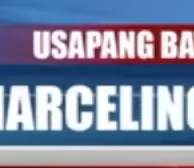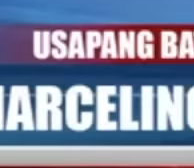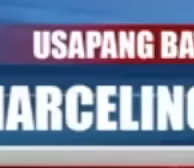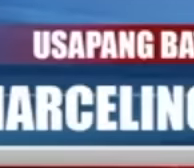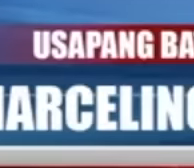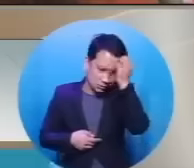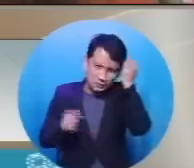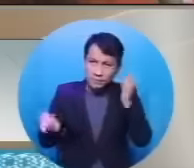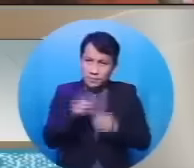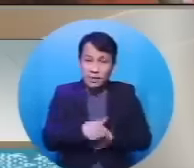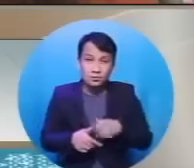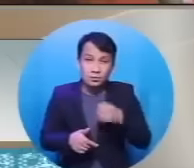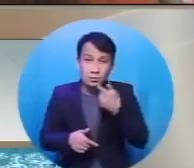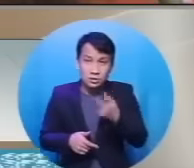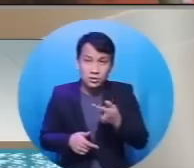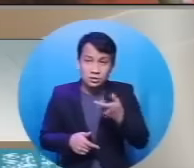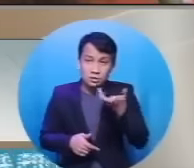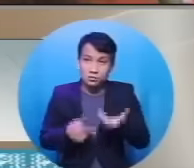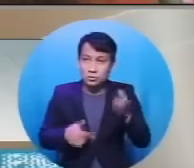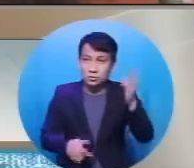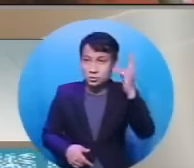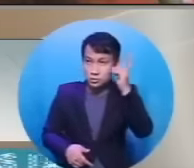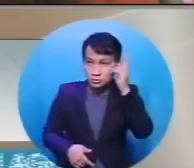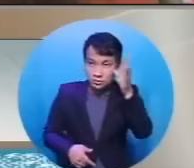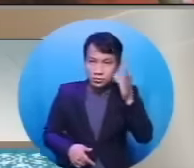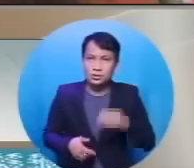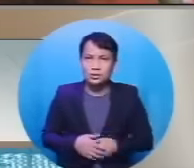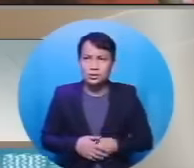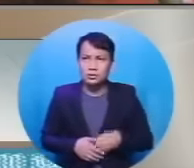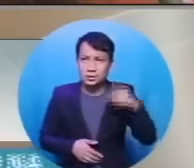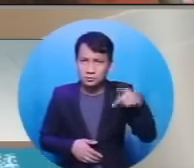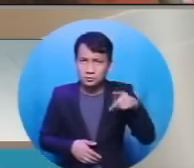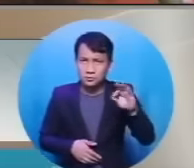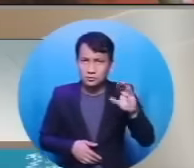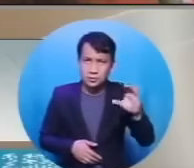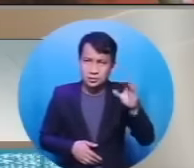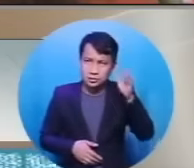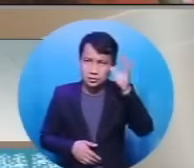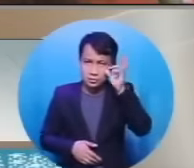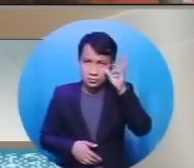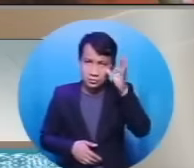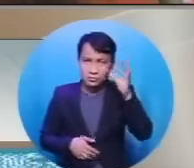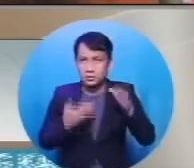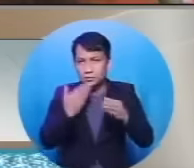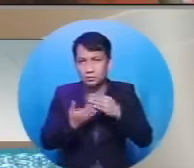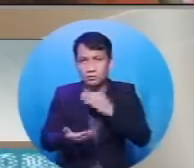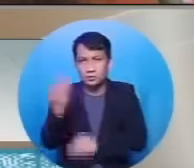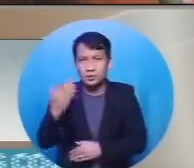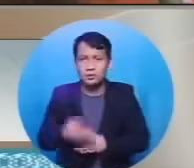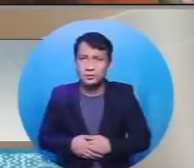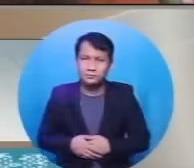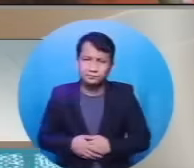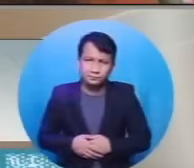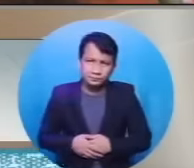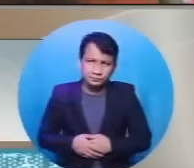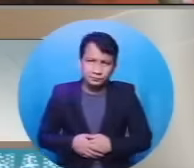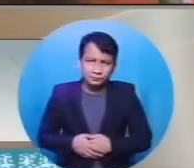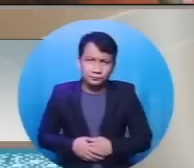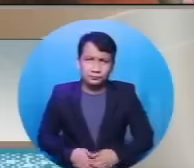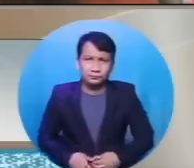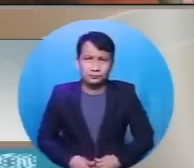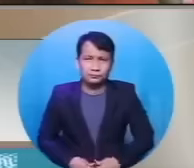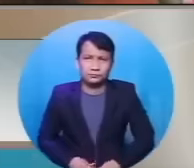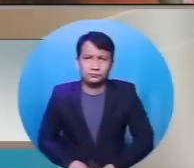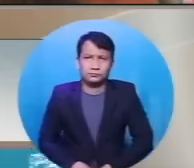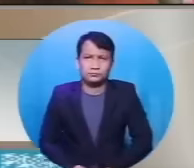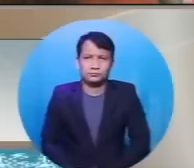tapos ang sabi ni si private First Class Raymond kanl ah pfc klog Magandang umaga po sir sir Magandang umaga po sir pwede mamaya na lang